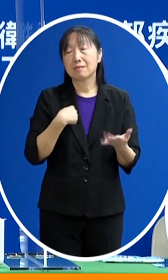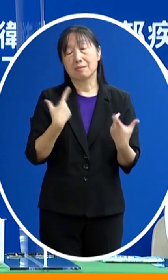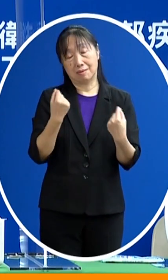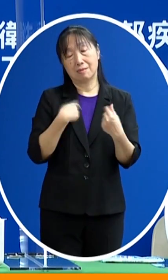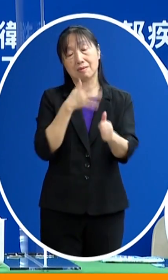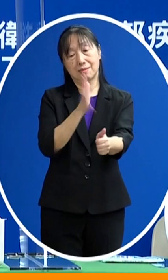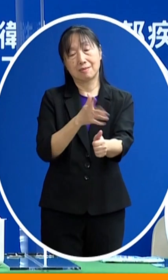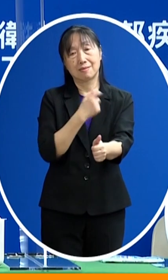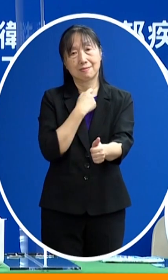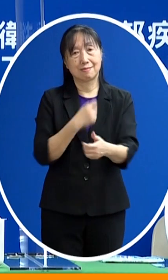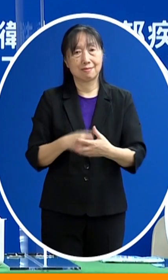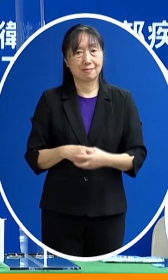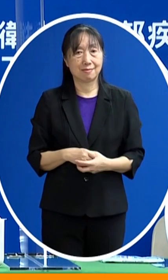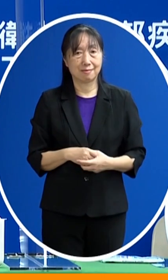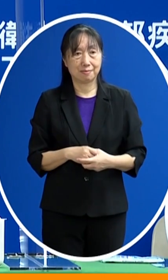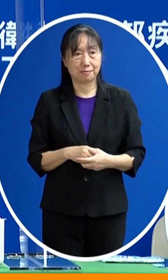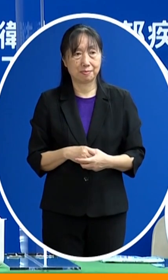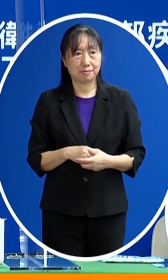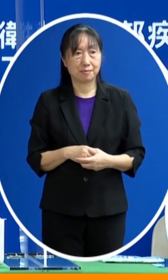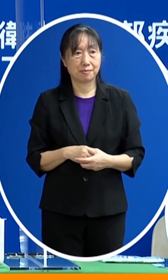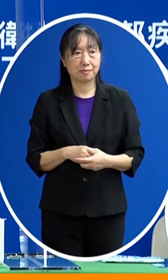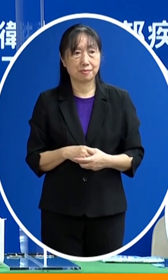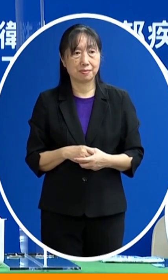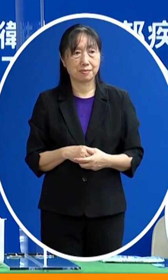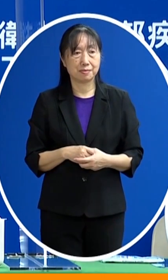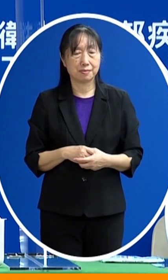驱动的一部分。